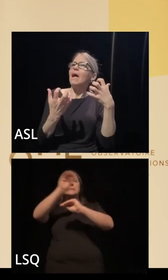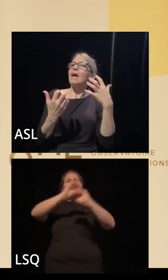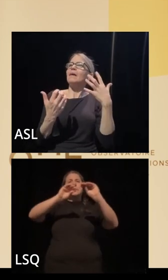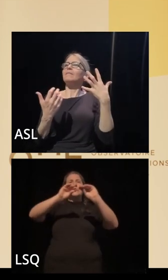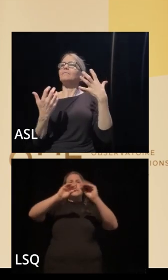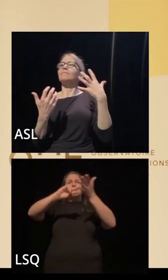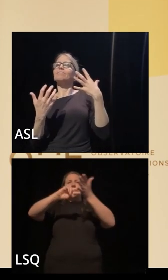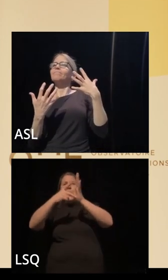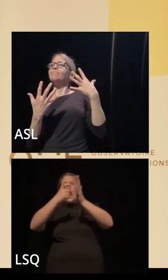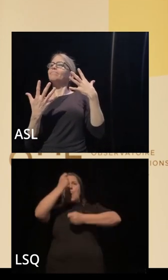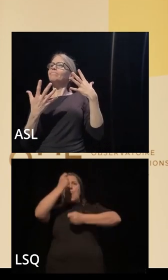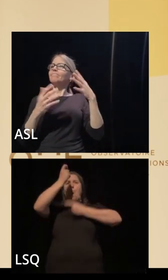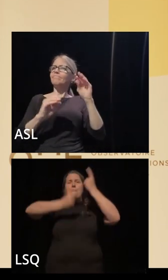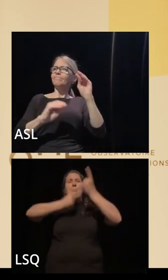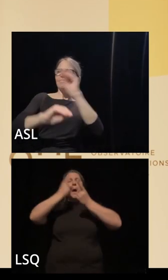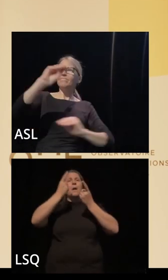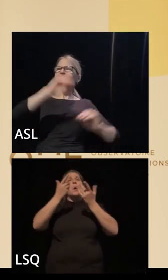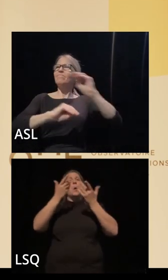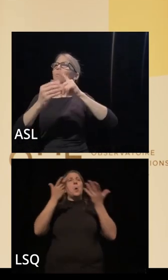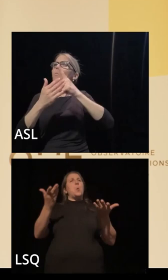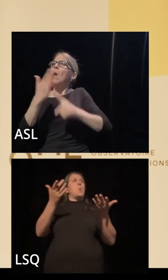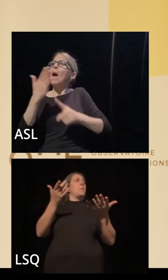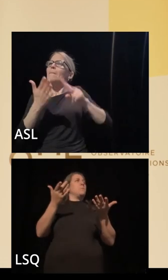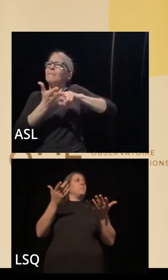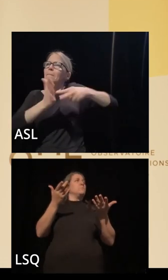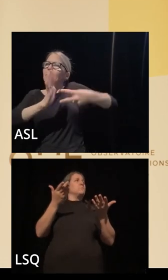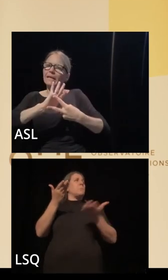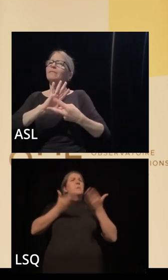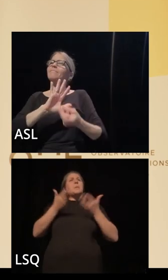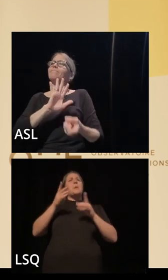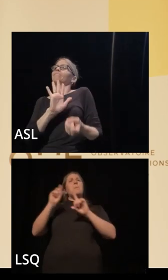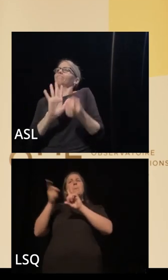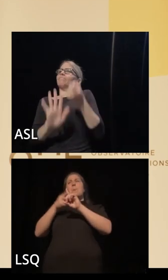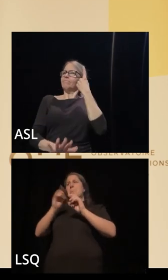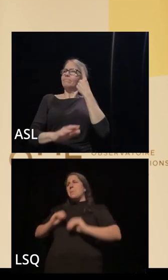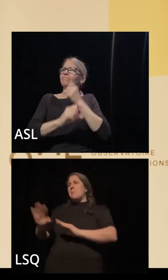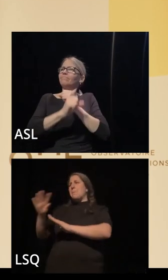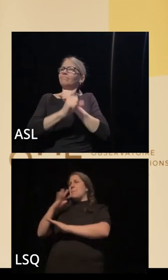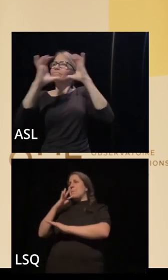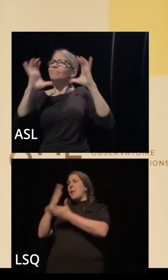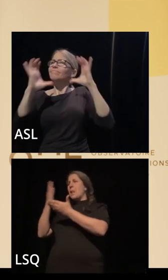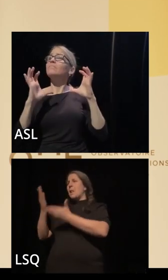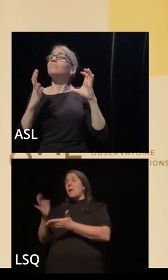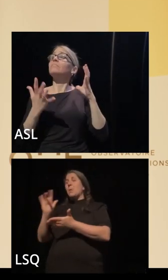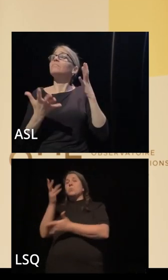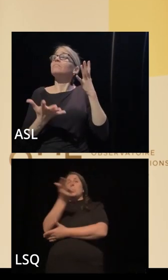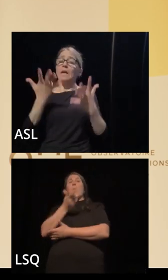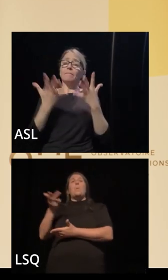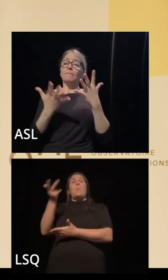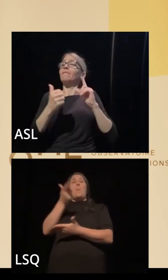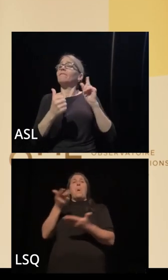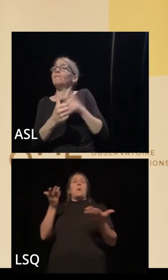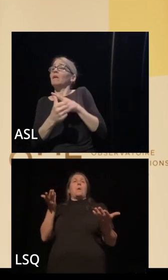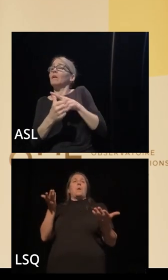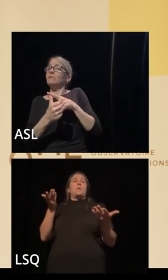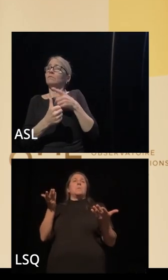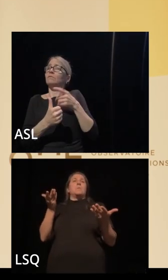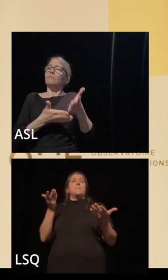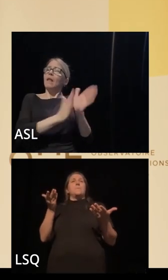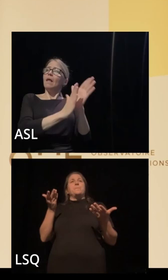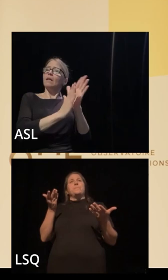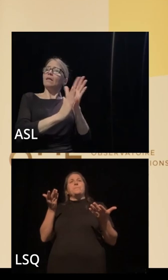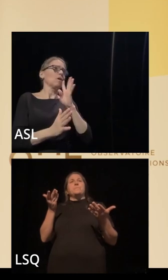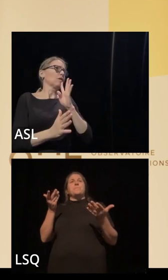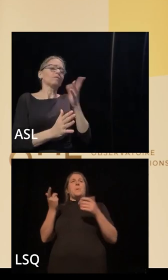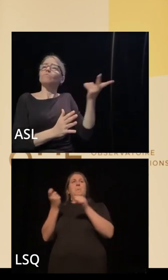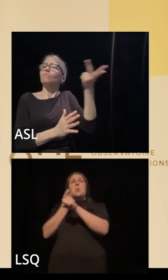Alors, mesdames, je voudrais vous laisser peut-être la parole en premier, parce que vous êtes toutes les trois, en fait, dans des positions un peu